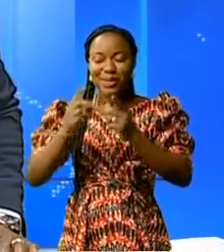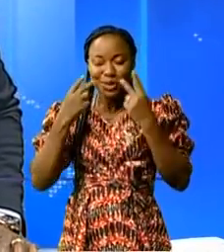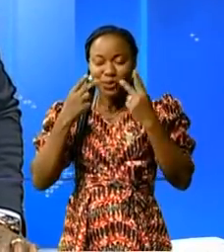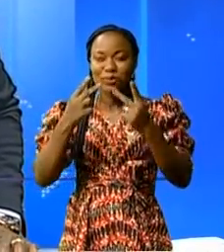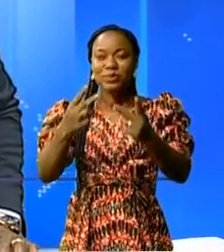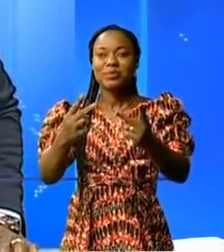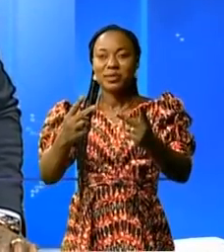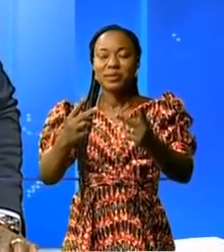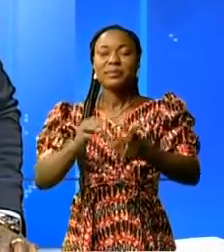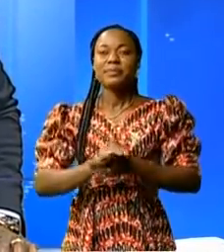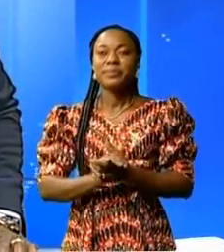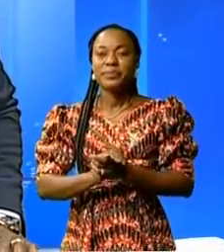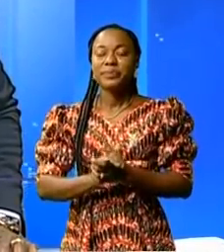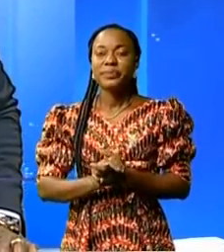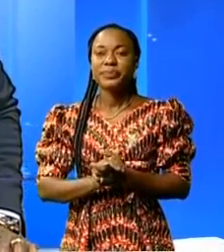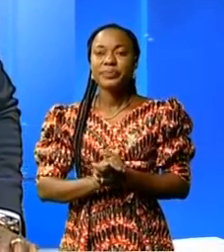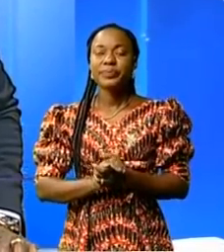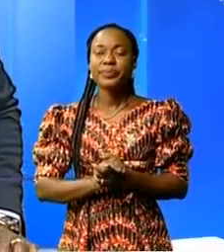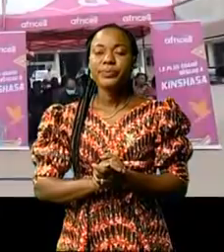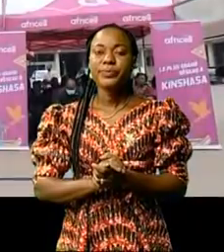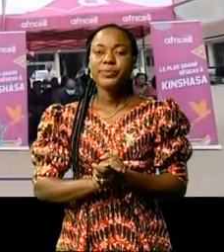katanda dans ce reportage